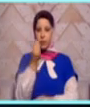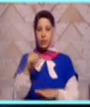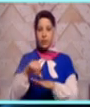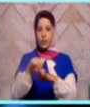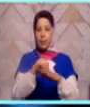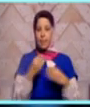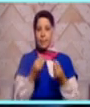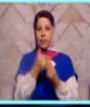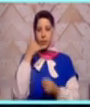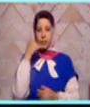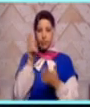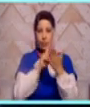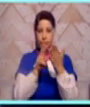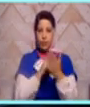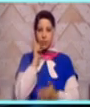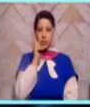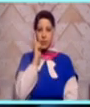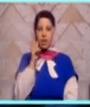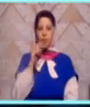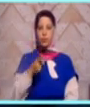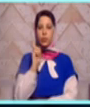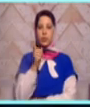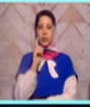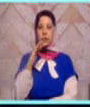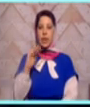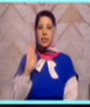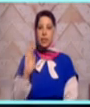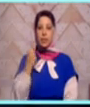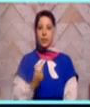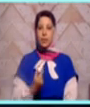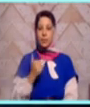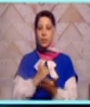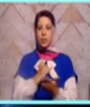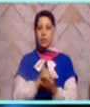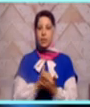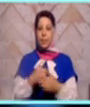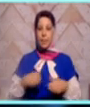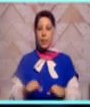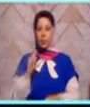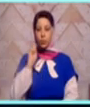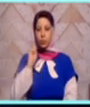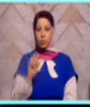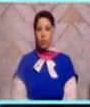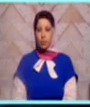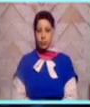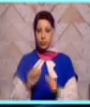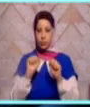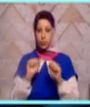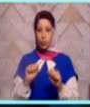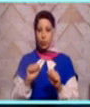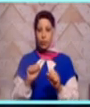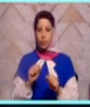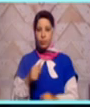الهاتف الآن الكاتب الصحفي الأستاذ حسن أبو خزيم المتخصص في شؤون مجلس الوزراء. نتوقف